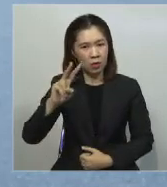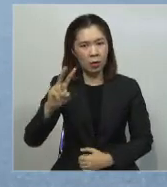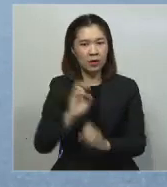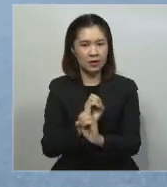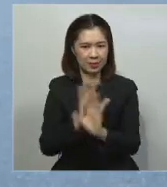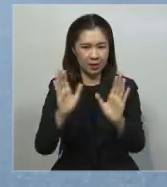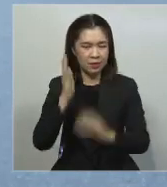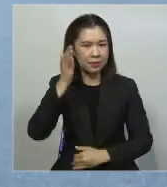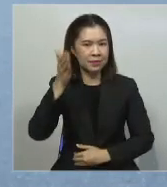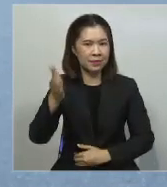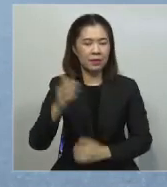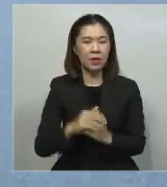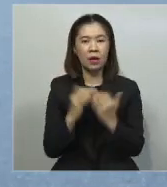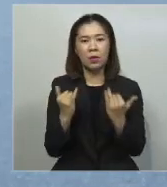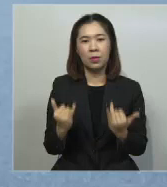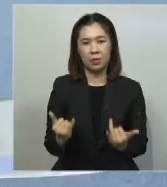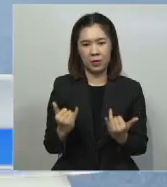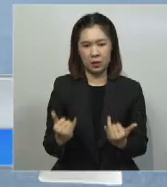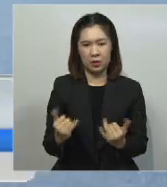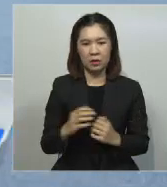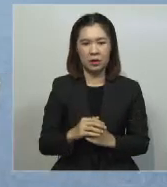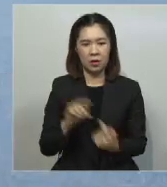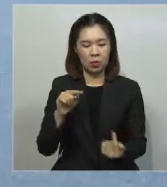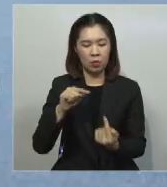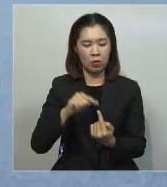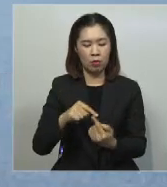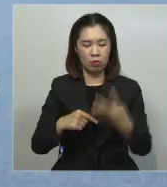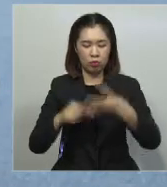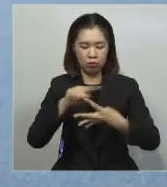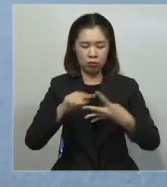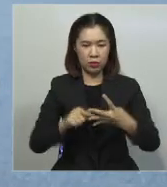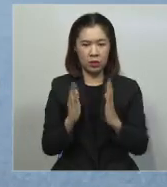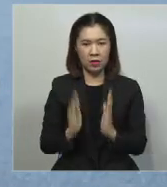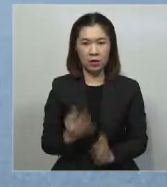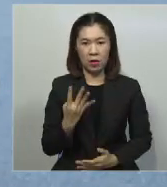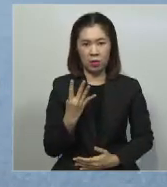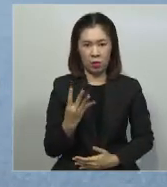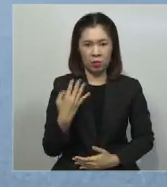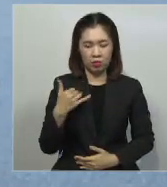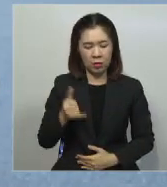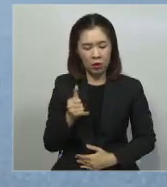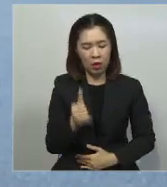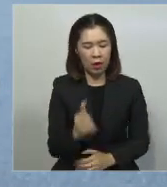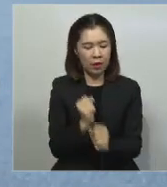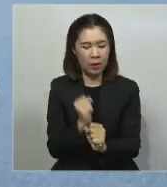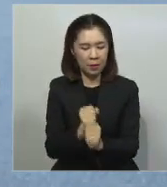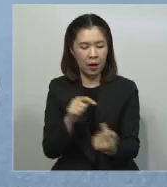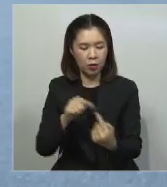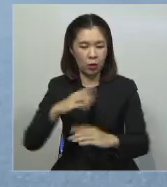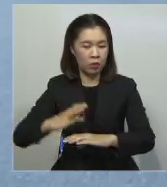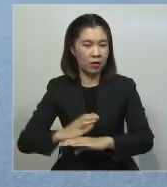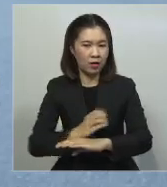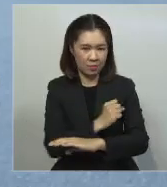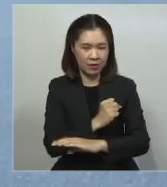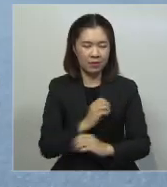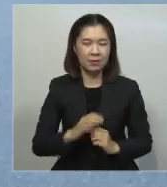ซึ่งและถือว่าวันนี้นะคะเป็นการแสดงจุดยืนของทั้ง4รัฐมนตรีว่าจะมีการลงไปทำงานในด้านการเมืองอย่างตรง